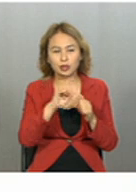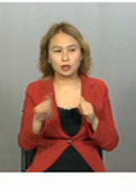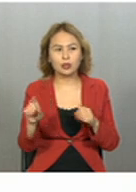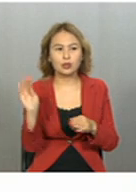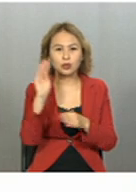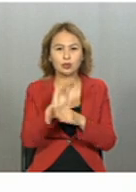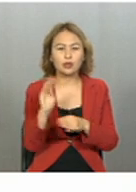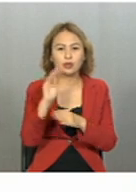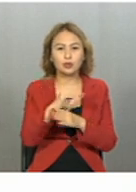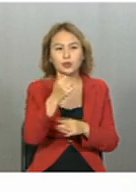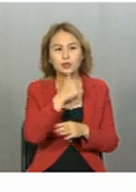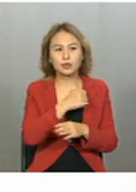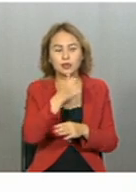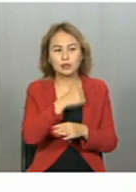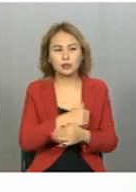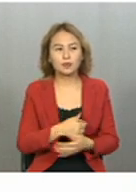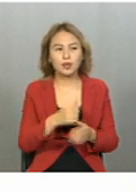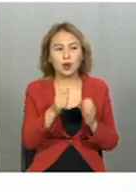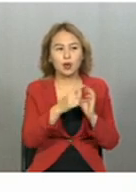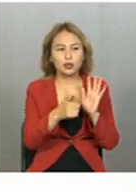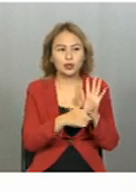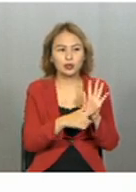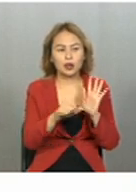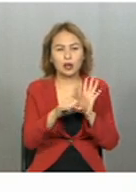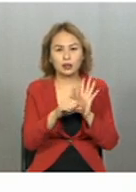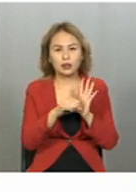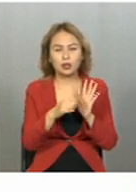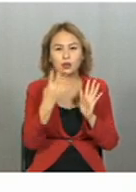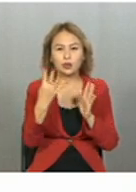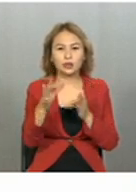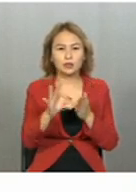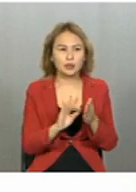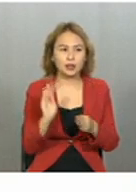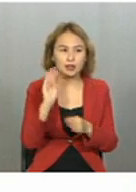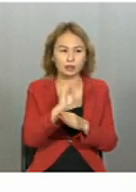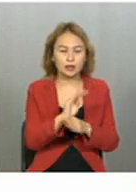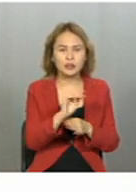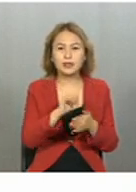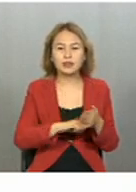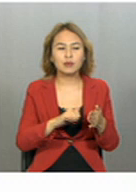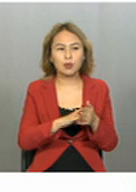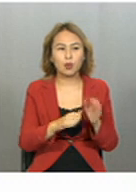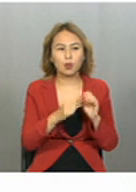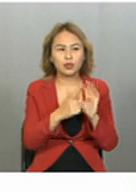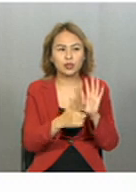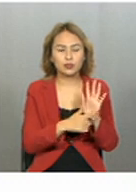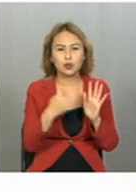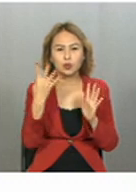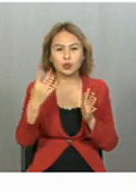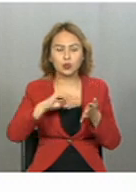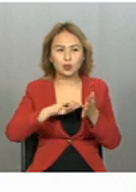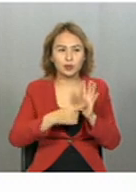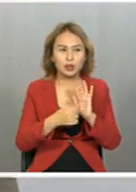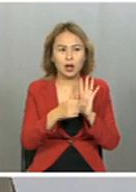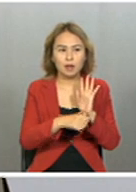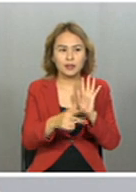берейік. 17-ден 6-ға 4-ден беремін, себебі 17 мен 4-тің көбейтінісі 68-ді